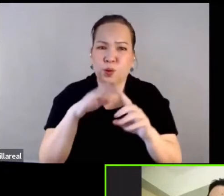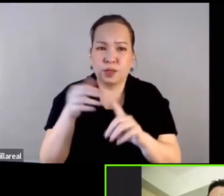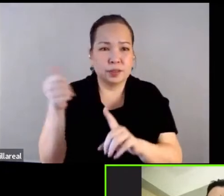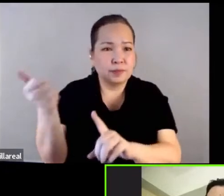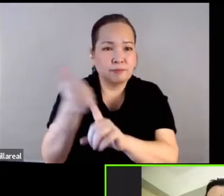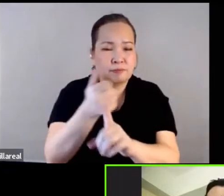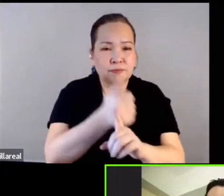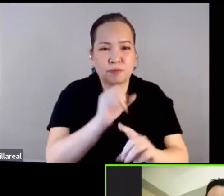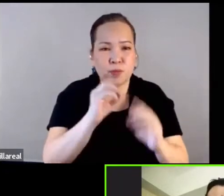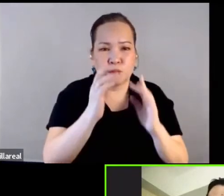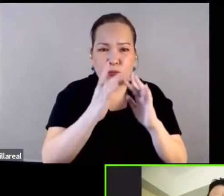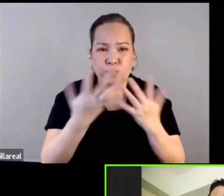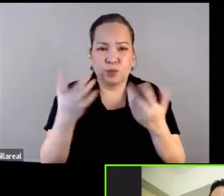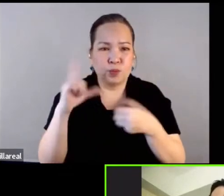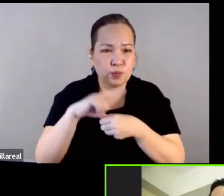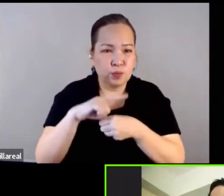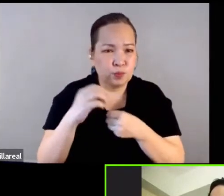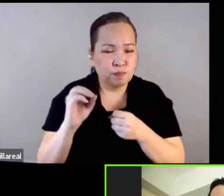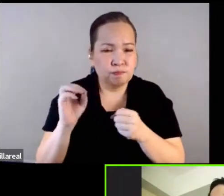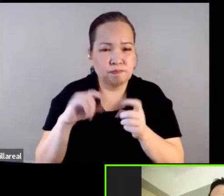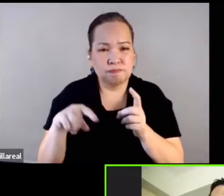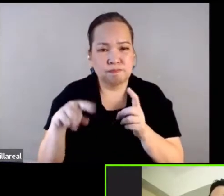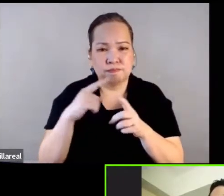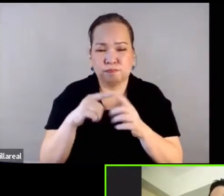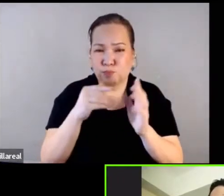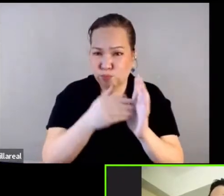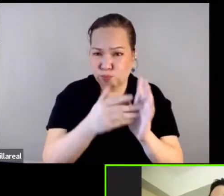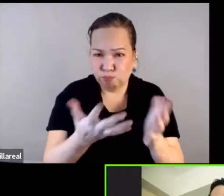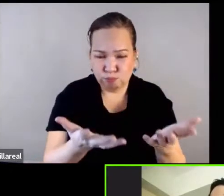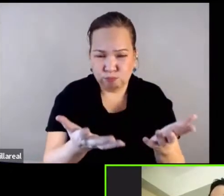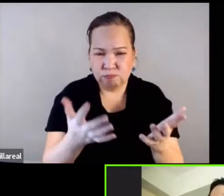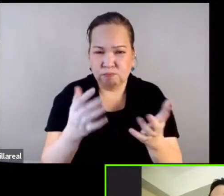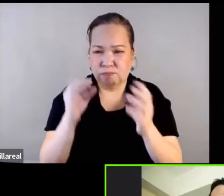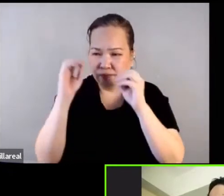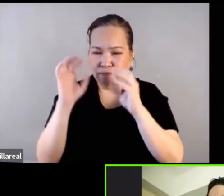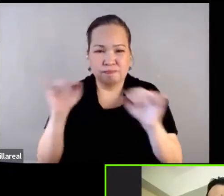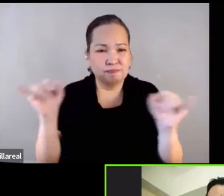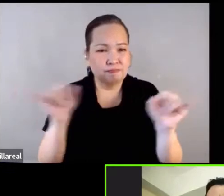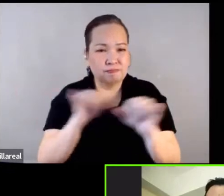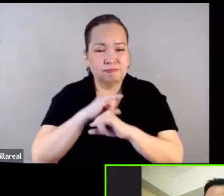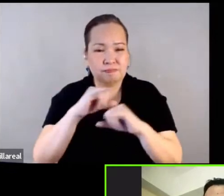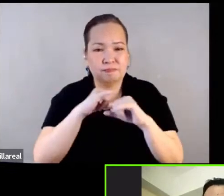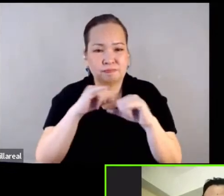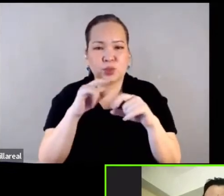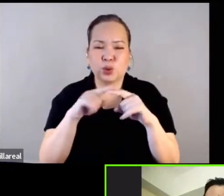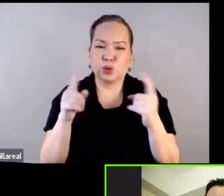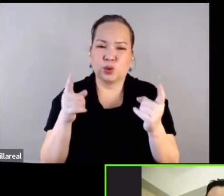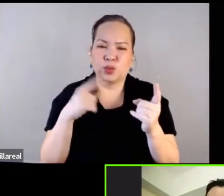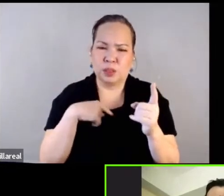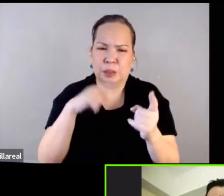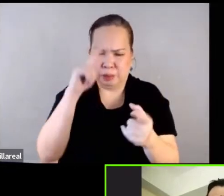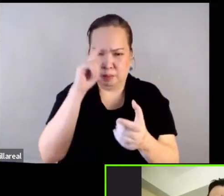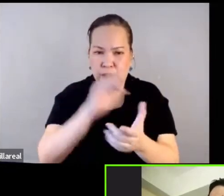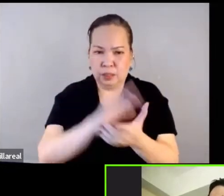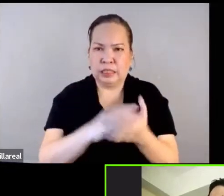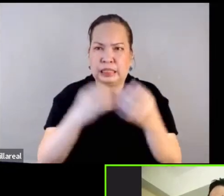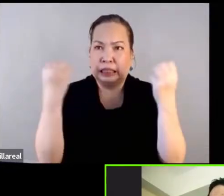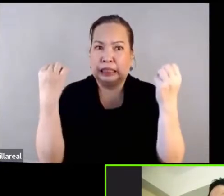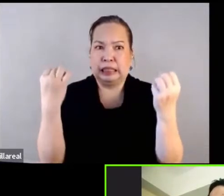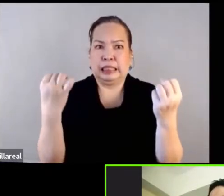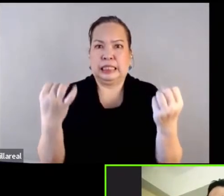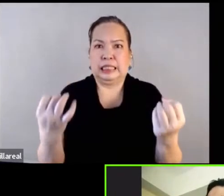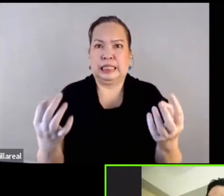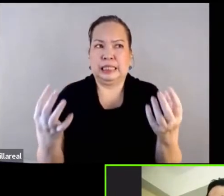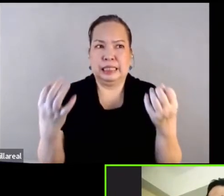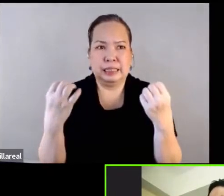internet, wala pong load ang mga internet ng mga estudyante, no, at saka mga guro, no. Naniniwala tayo talagang malaking bulto ang pagkukuha na natin